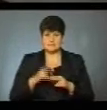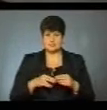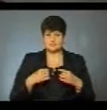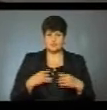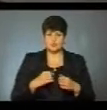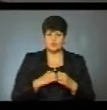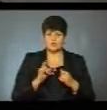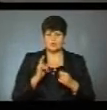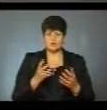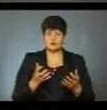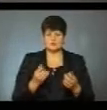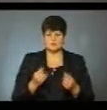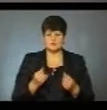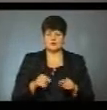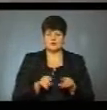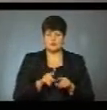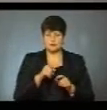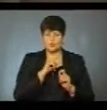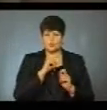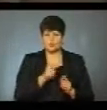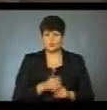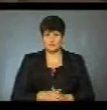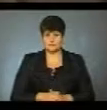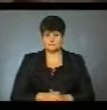кожна дитина отримала ось такий подарунок.